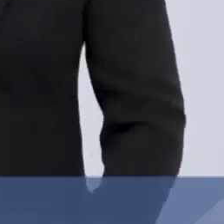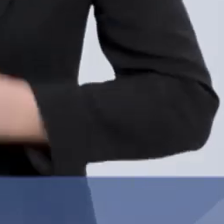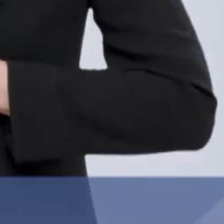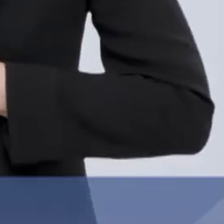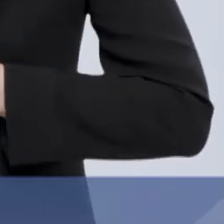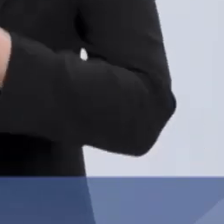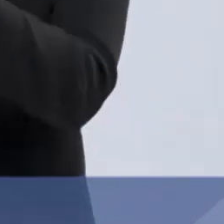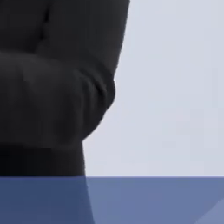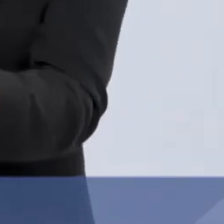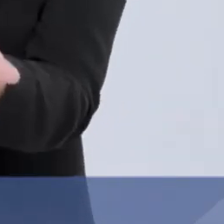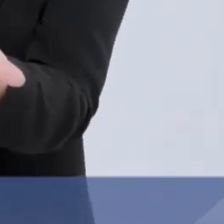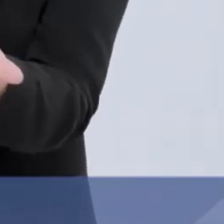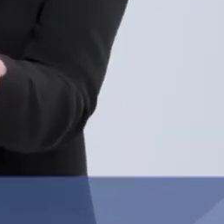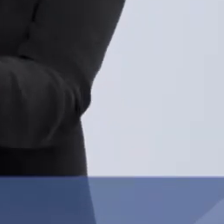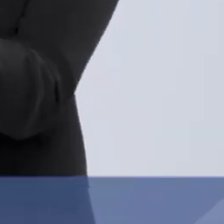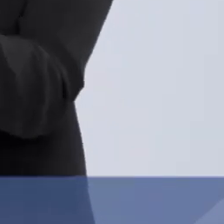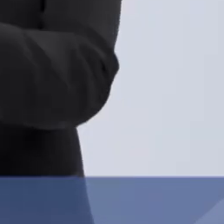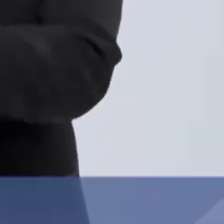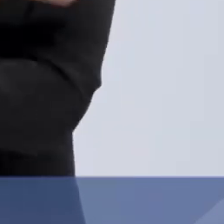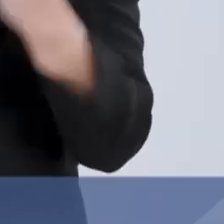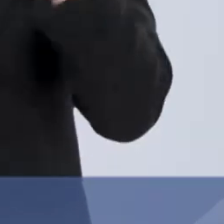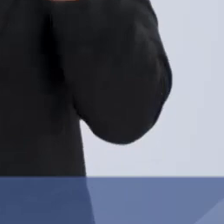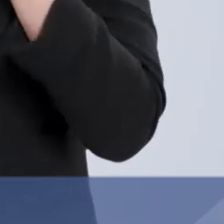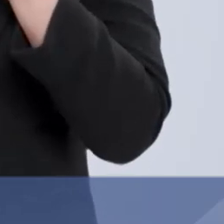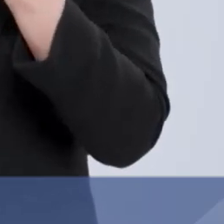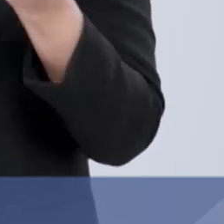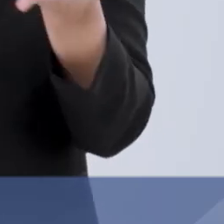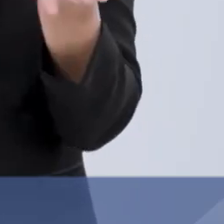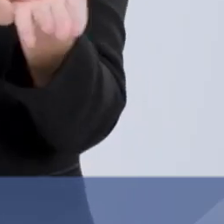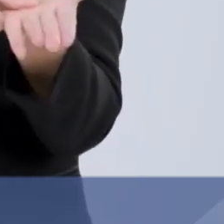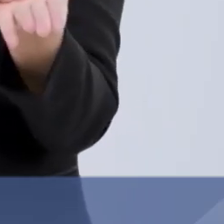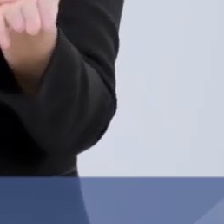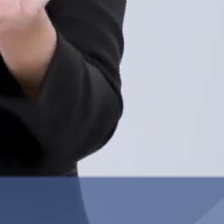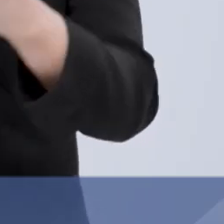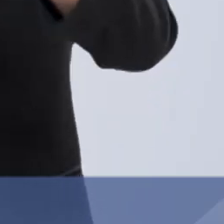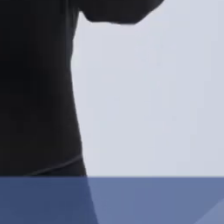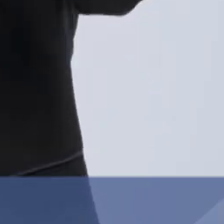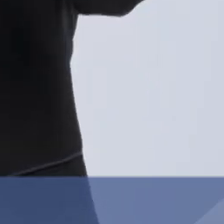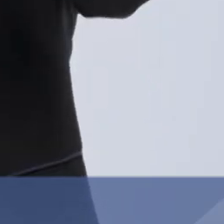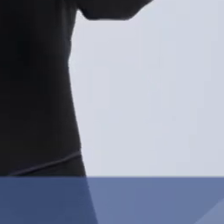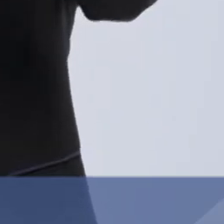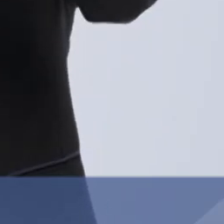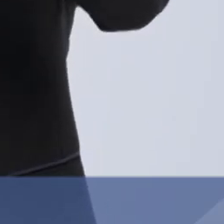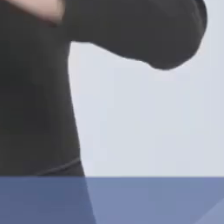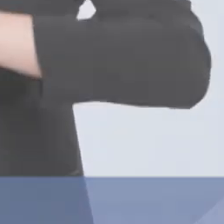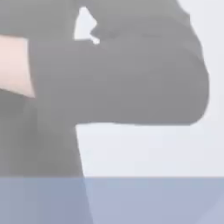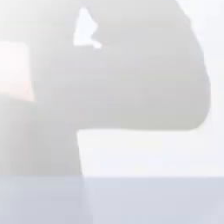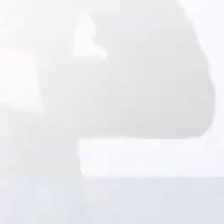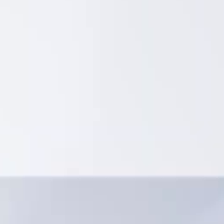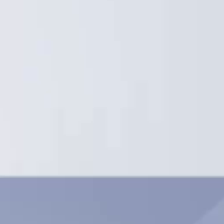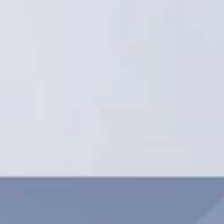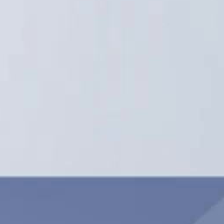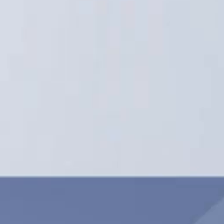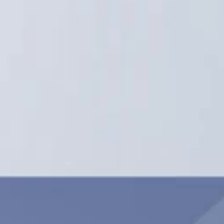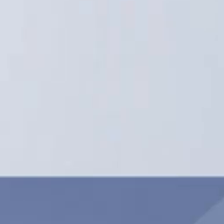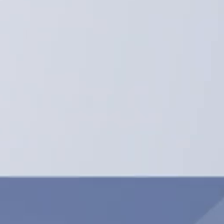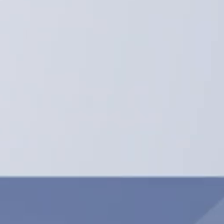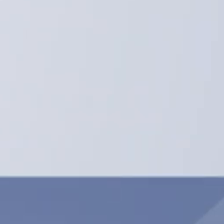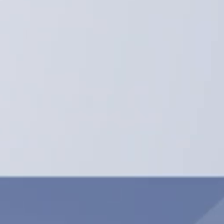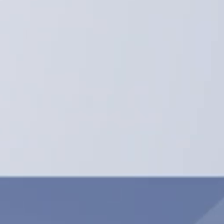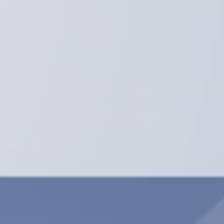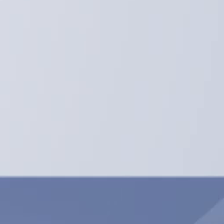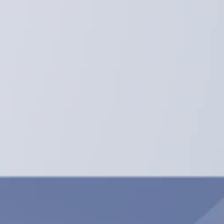있는 기표용구가 아닌 개인 도장 등으로 기표를 하면 무효가 되니 유의하시기 바랍니다.